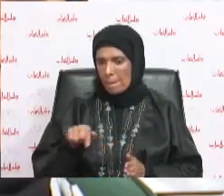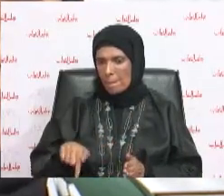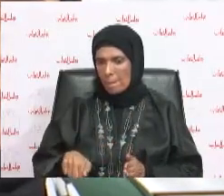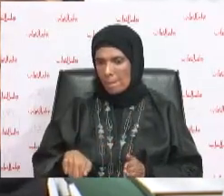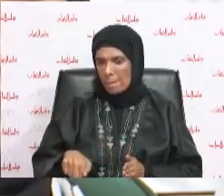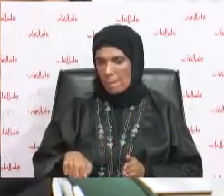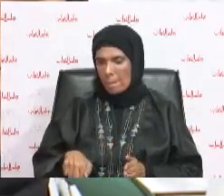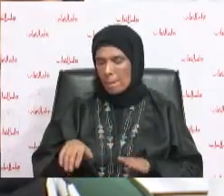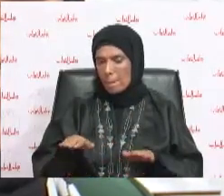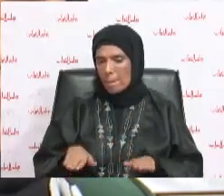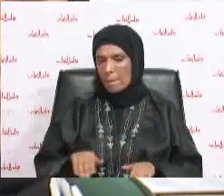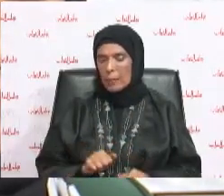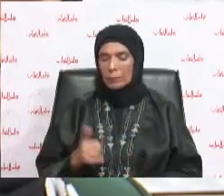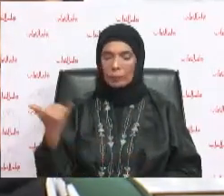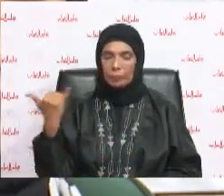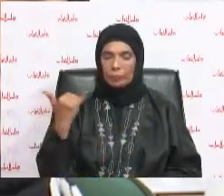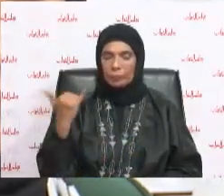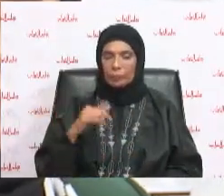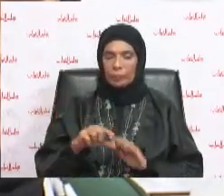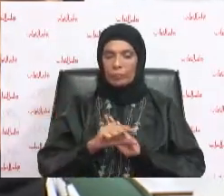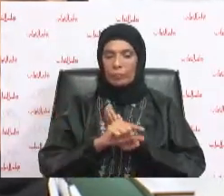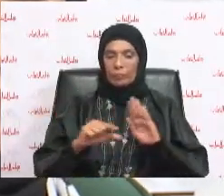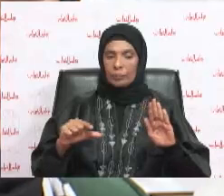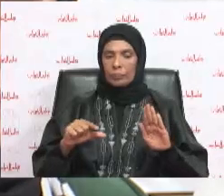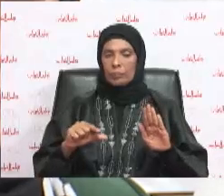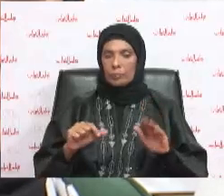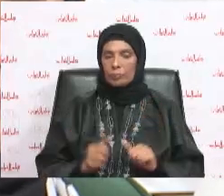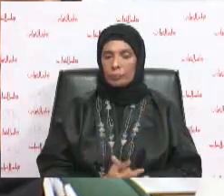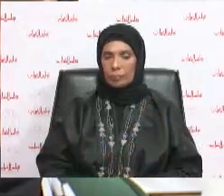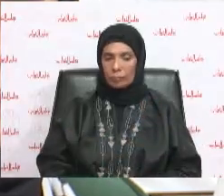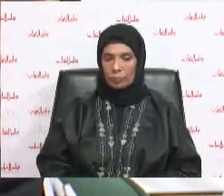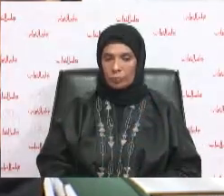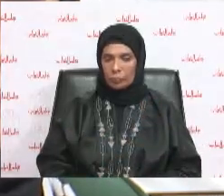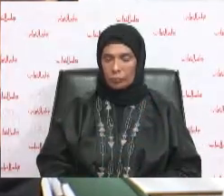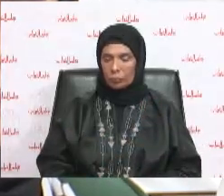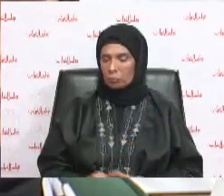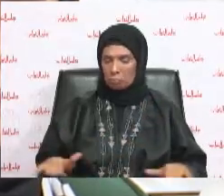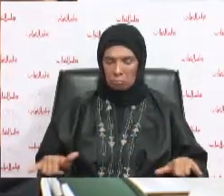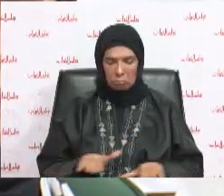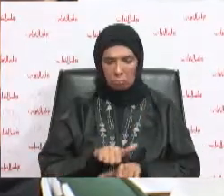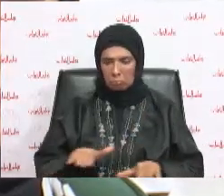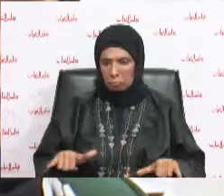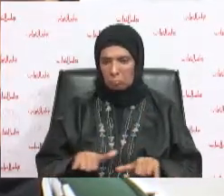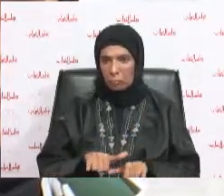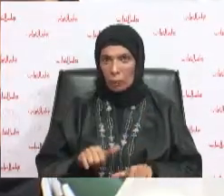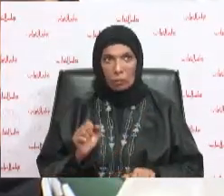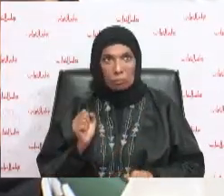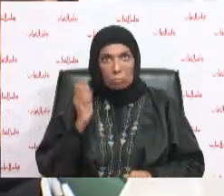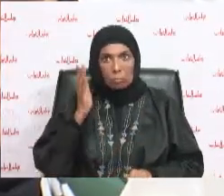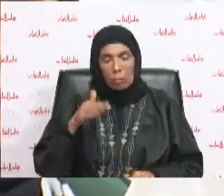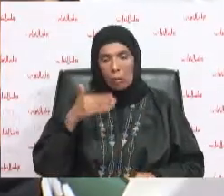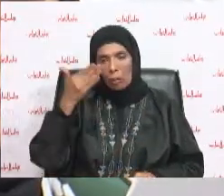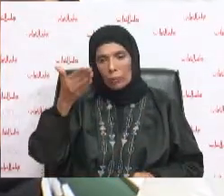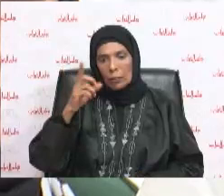الجلسة، نظرا لأهمية الموضوع البالغة معالي الرئيس. لا أحد يستطيع أن يتنبأ بما سيحدث